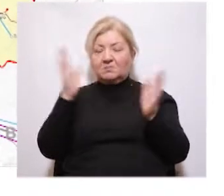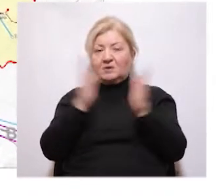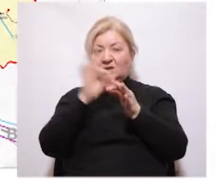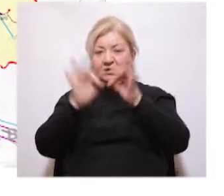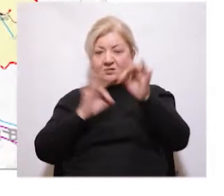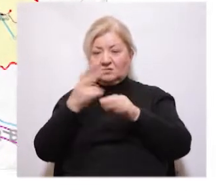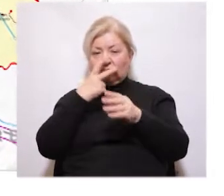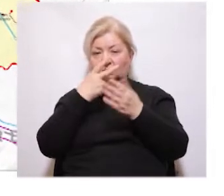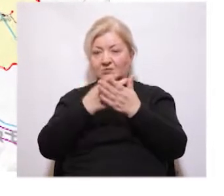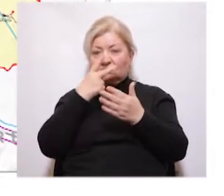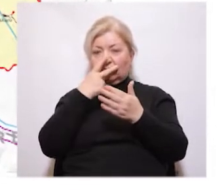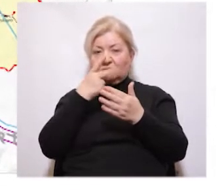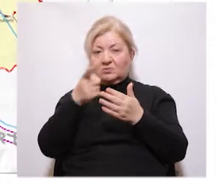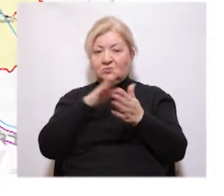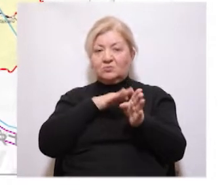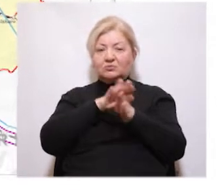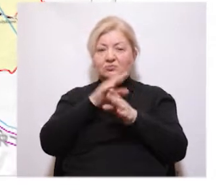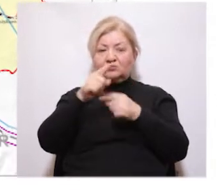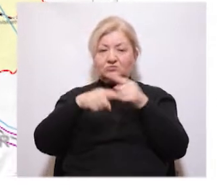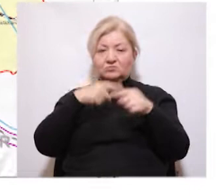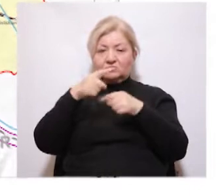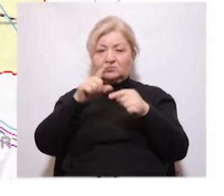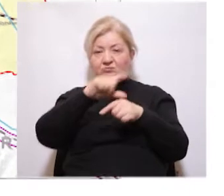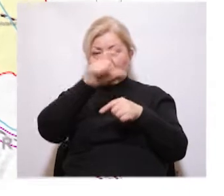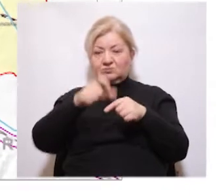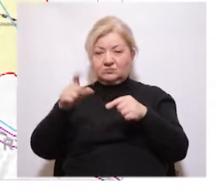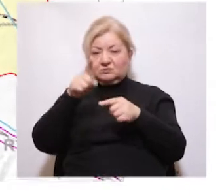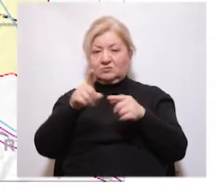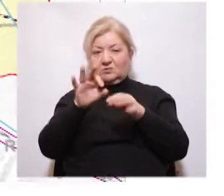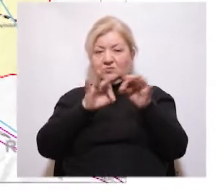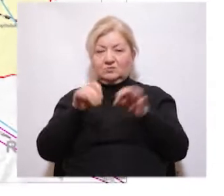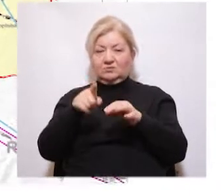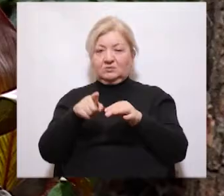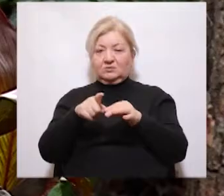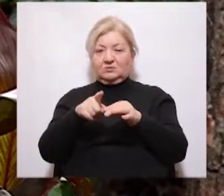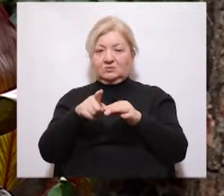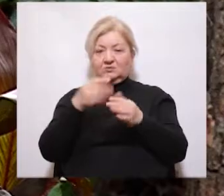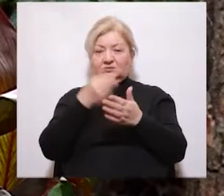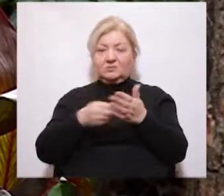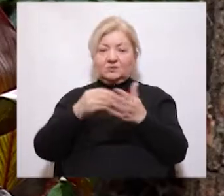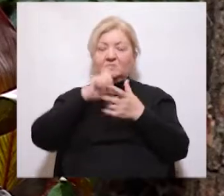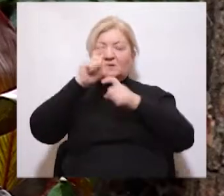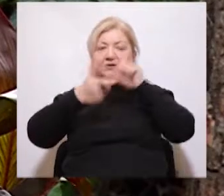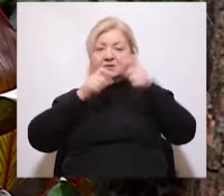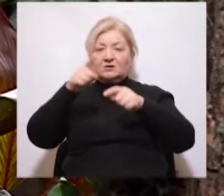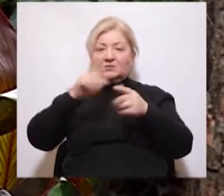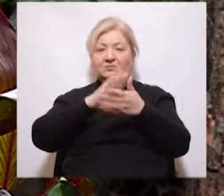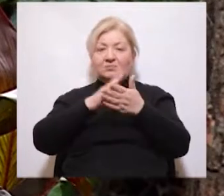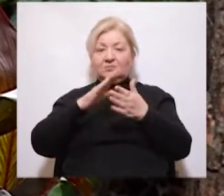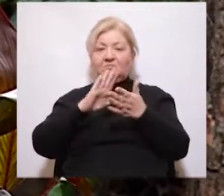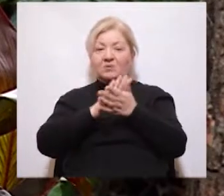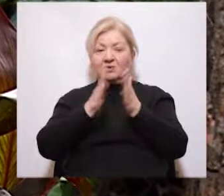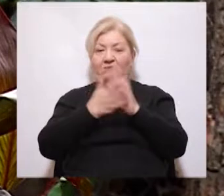პატარა რუკაზე, ჩანართ რუკაზე, დავინახავთ, რომ იგი სრულად იმეორებს საქართველოს ბარის კონფიგურაციას და ეს ლოგიკურიც არის, რომ მთიანი